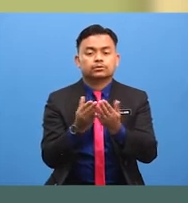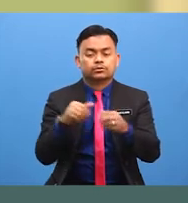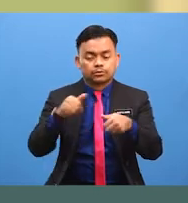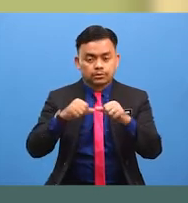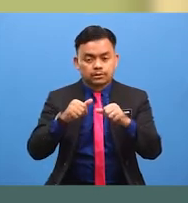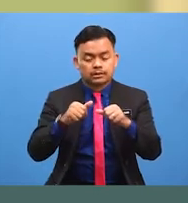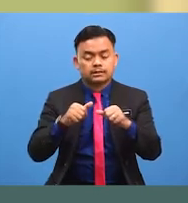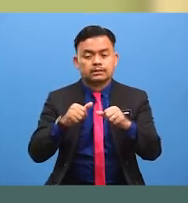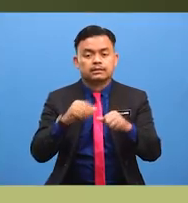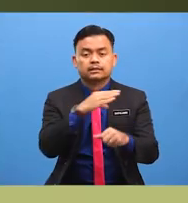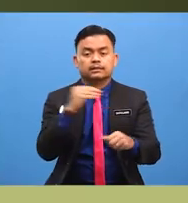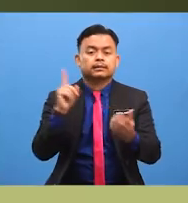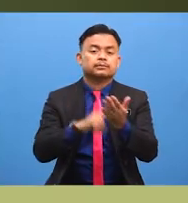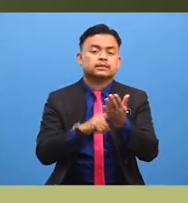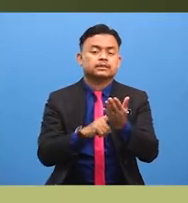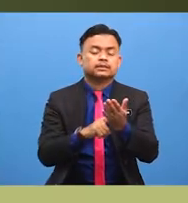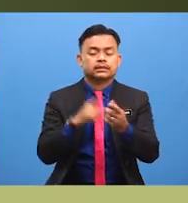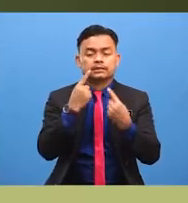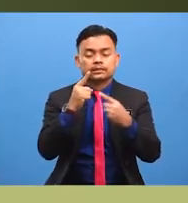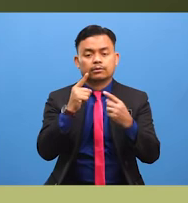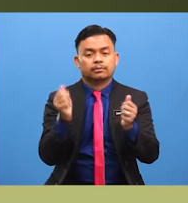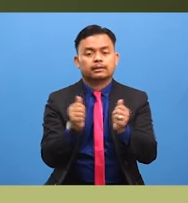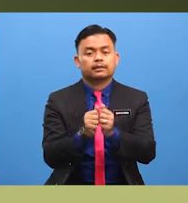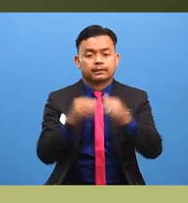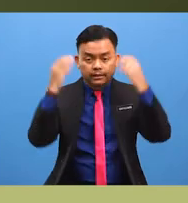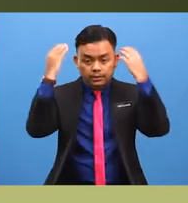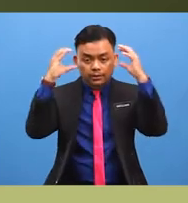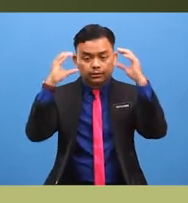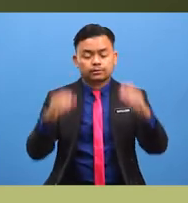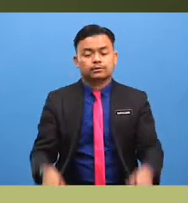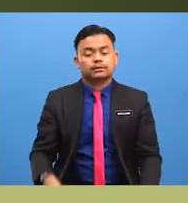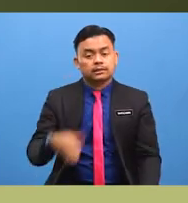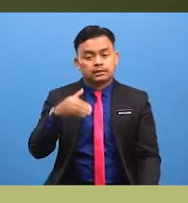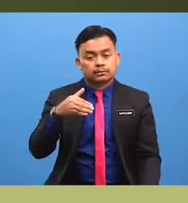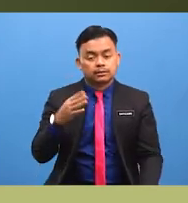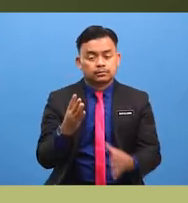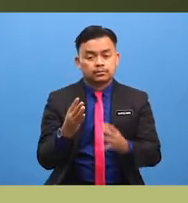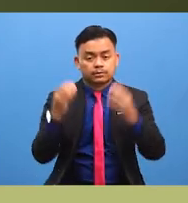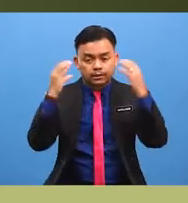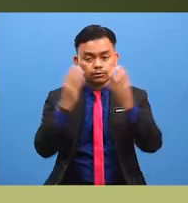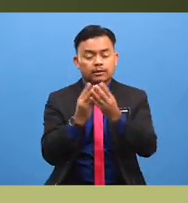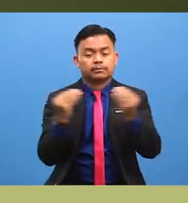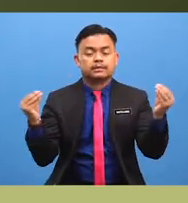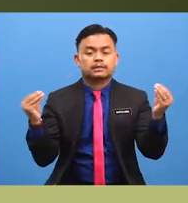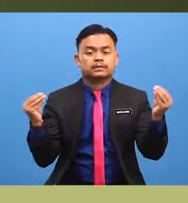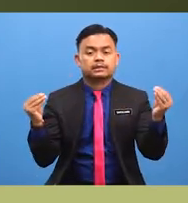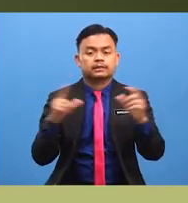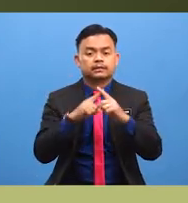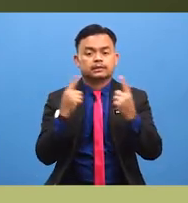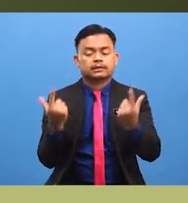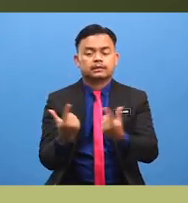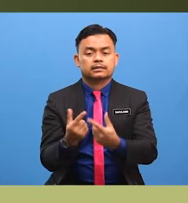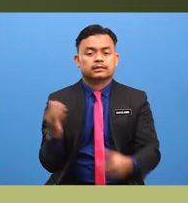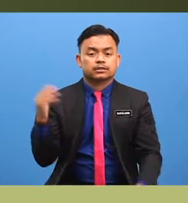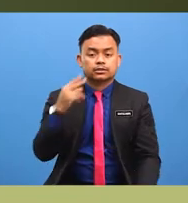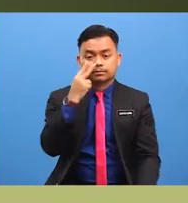kamu dengan guru. Sebelum cikgu menamatkan kelas kita pada hari ini, mari kita lihat senarai